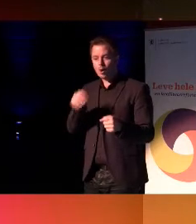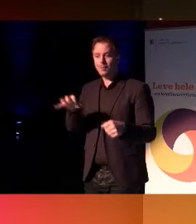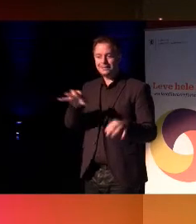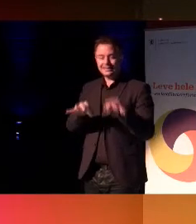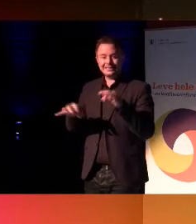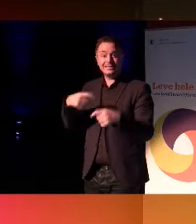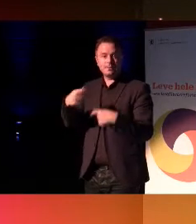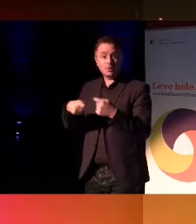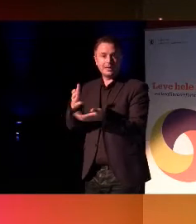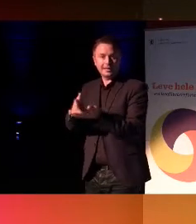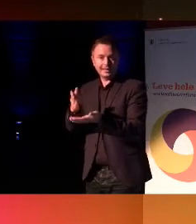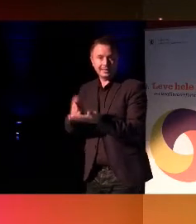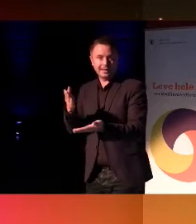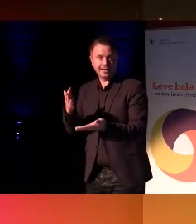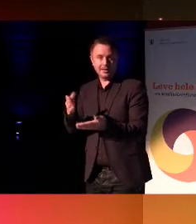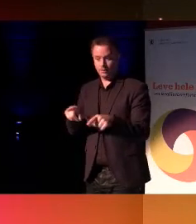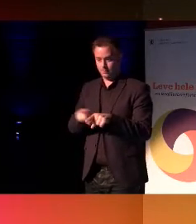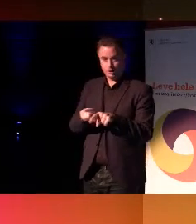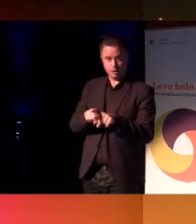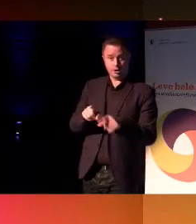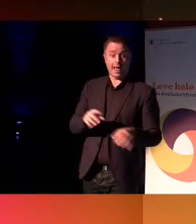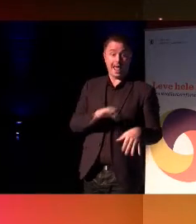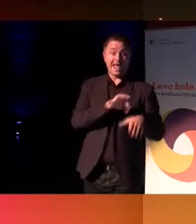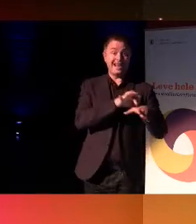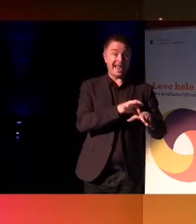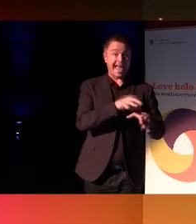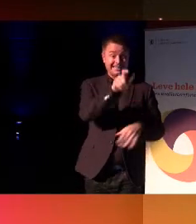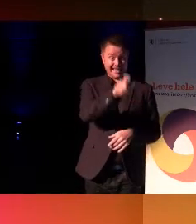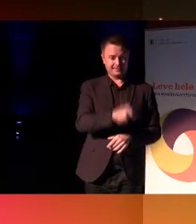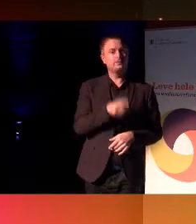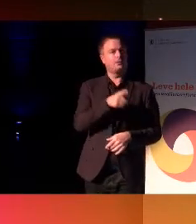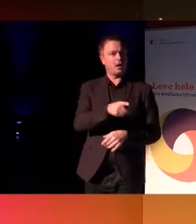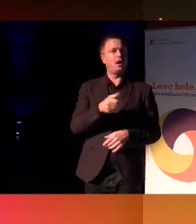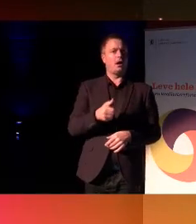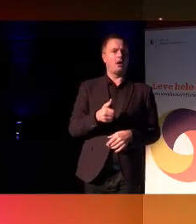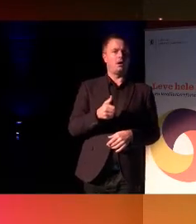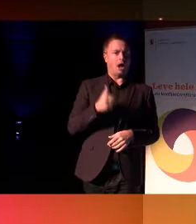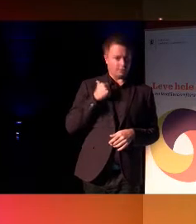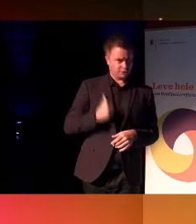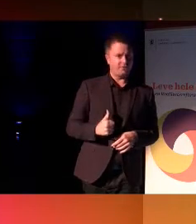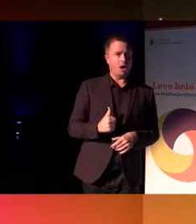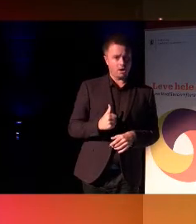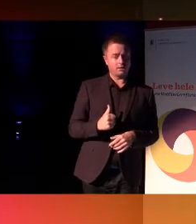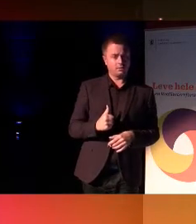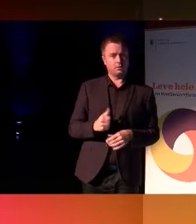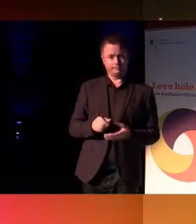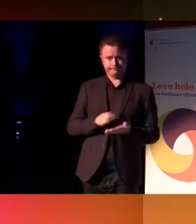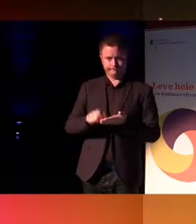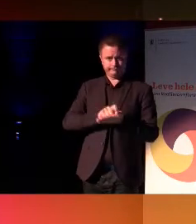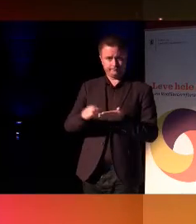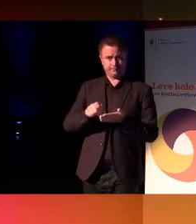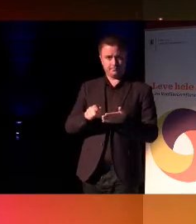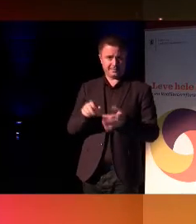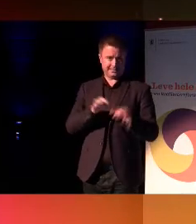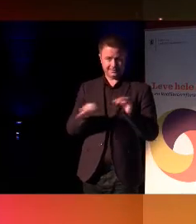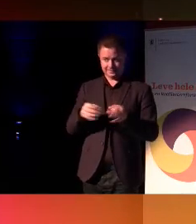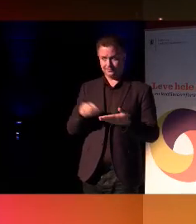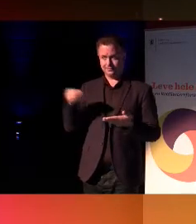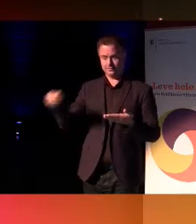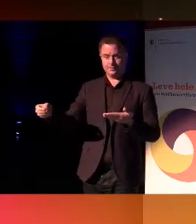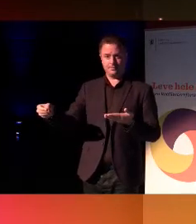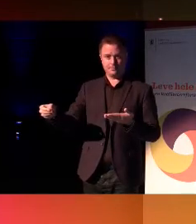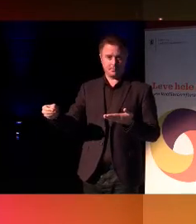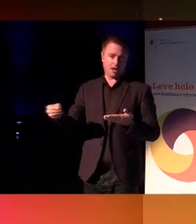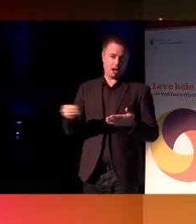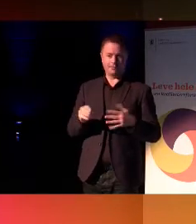Det samhandlingsflaten mellom legen som står som den ansvarlige, både for å iverksette, vedlikeholde og eventuelt avslutte behandlingen,